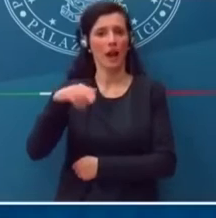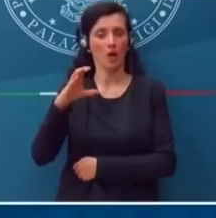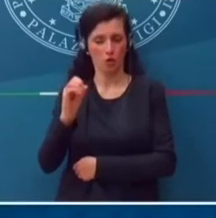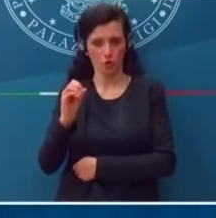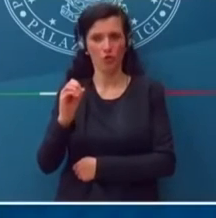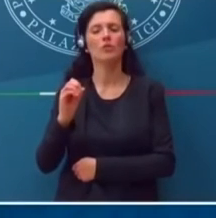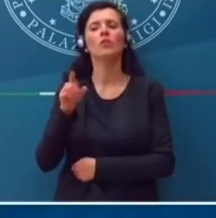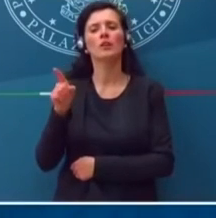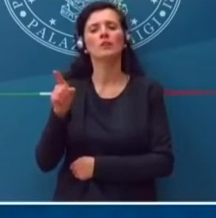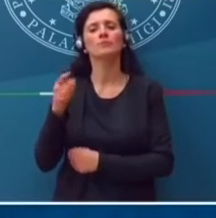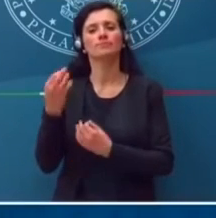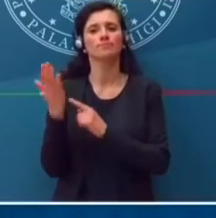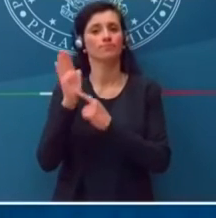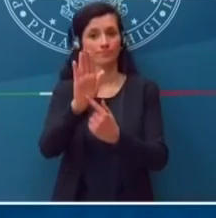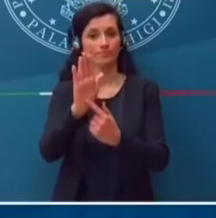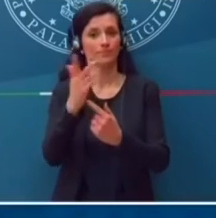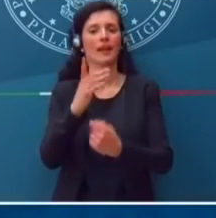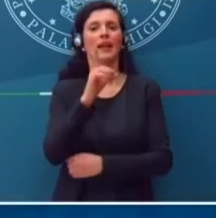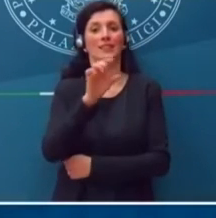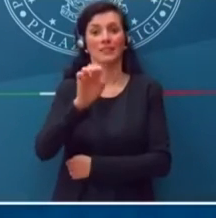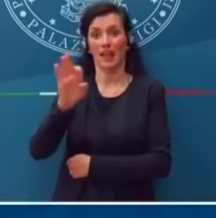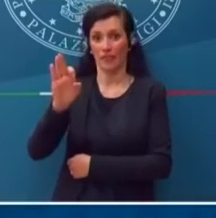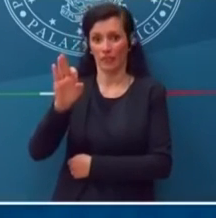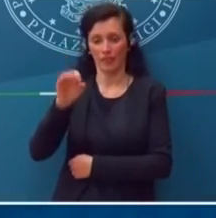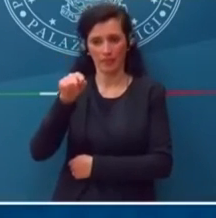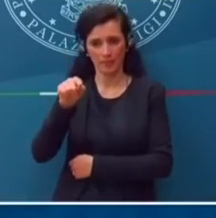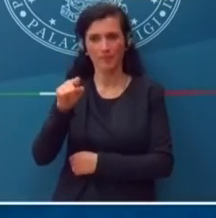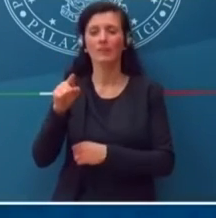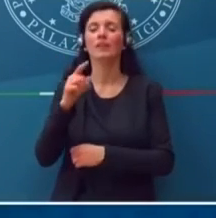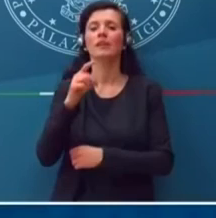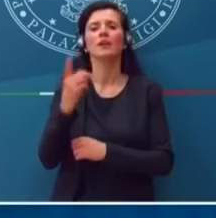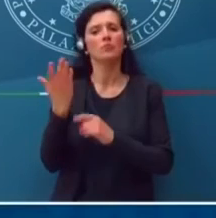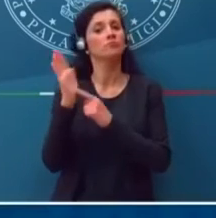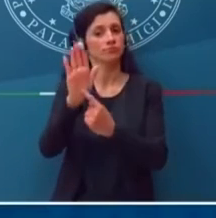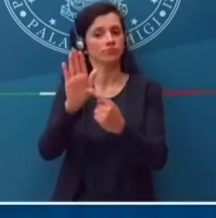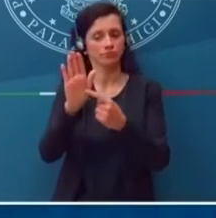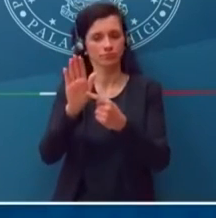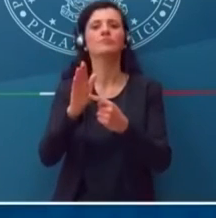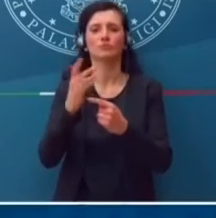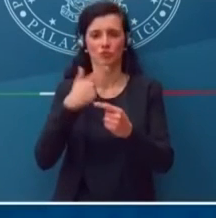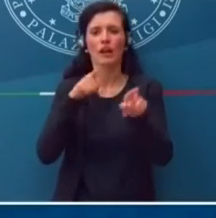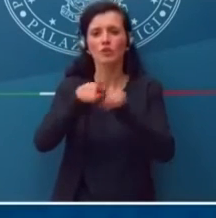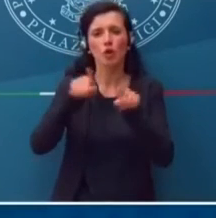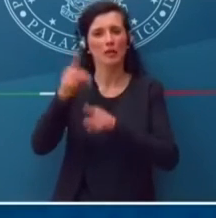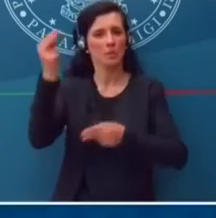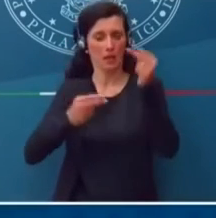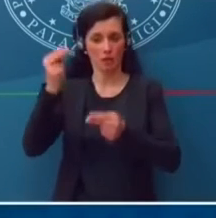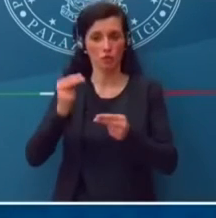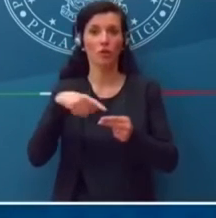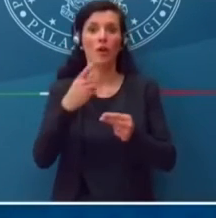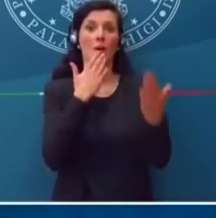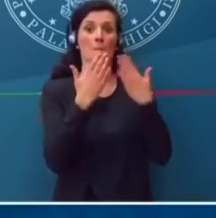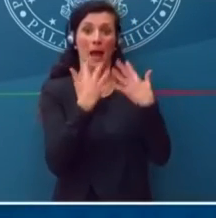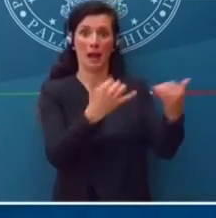presenterà prima il DEF, dove viene definito lo scostamento. Il Parlamento poi dovrà votare